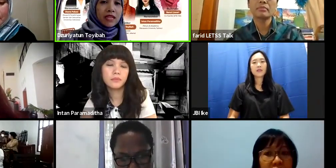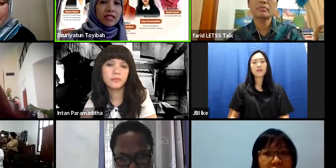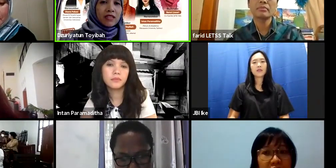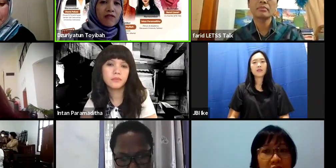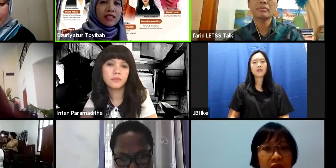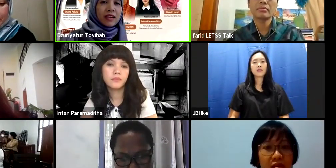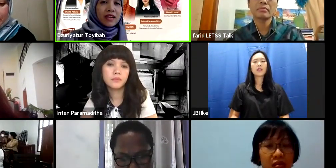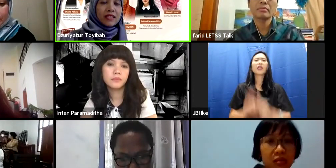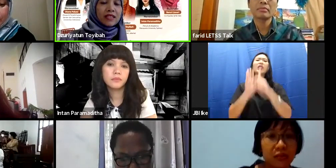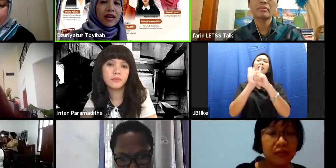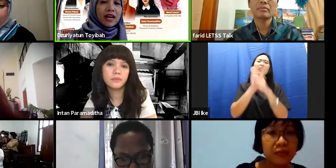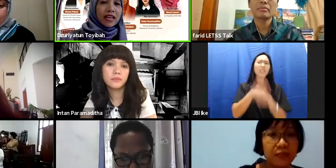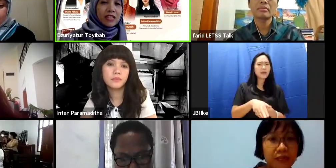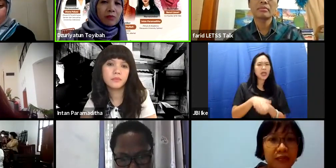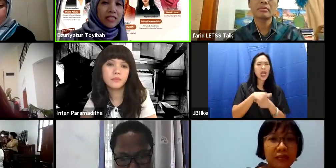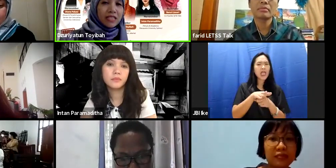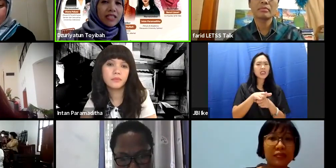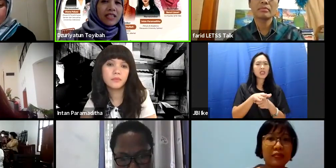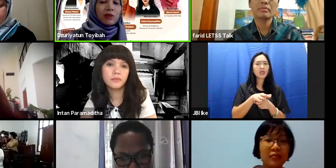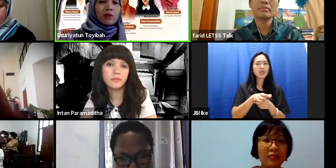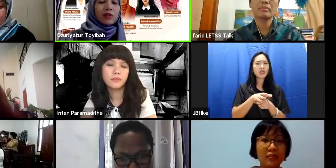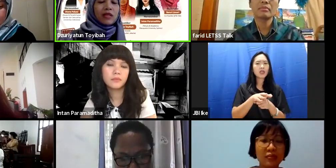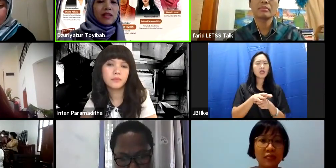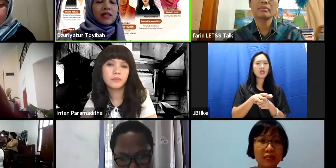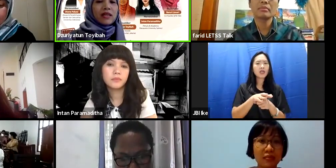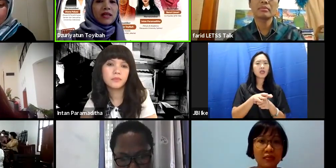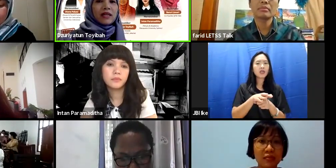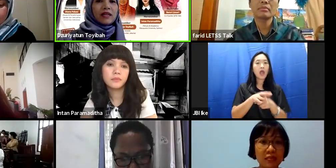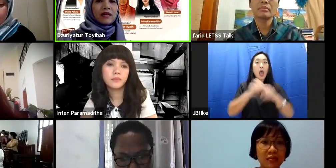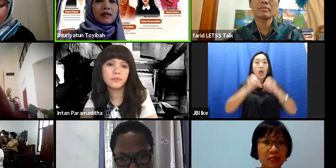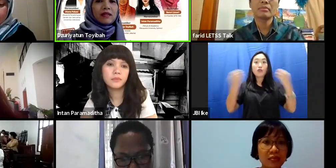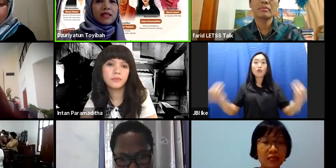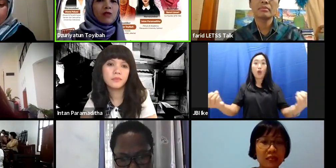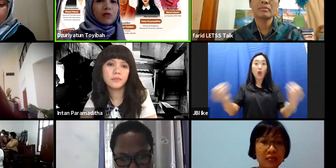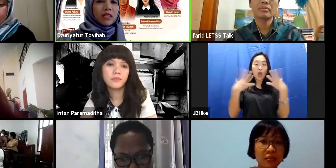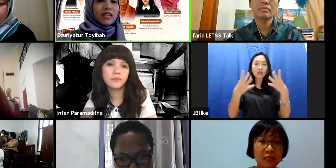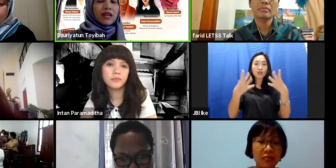diskriminasi yang sifatnya sangat eksplisit gitu.